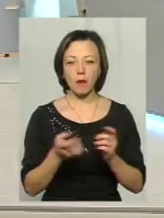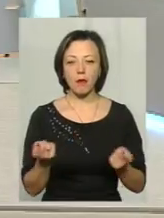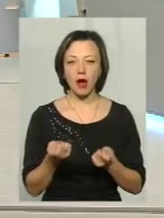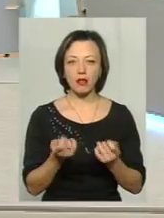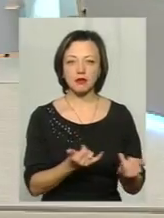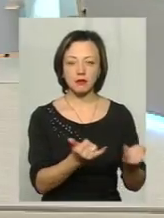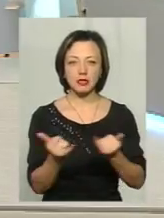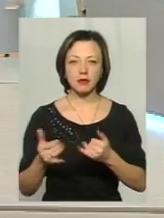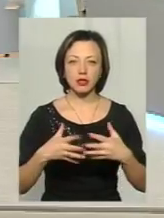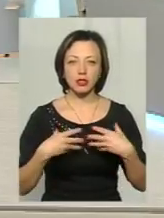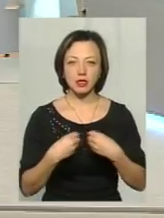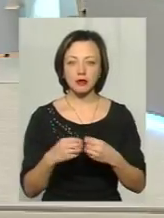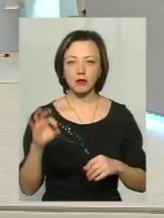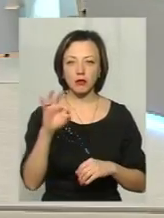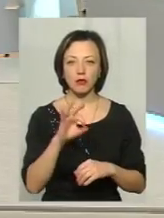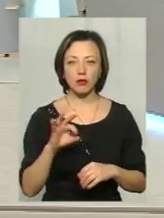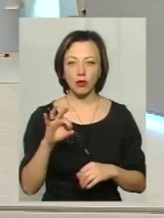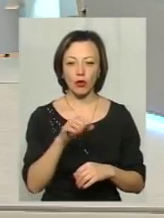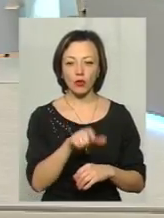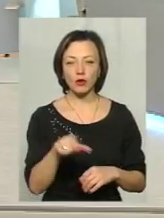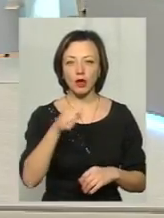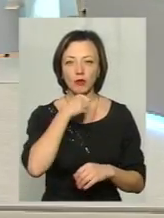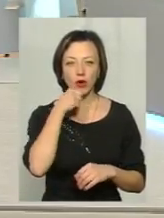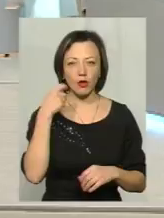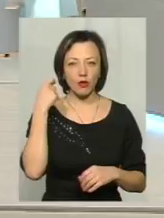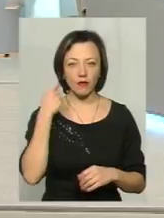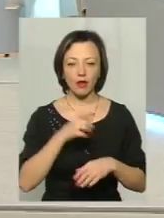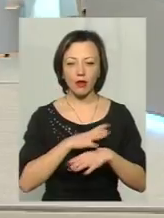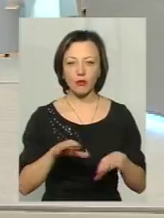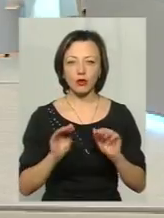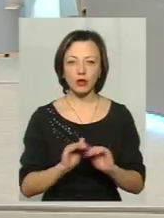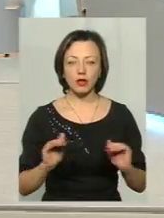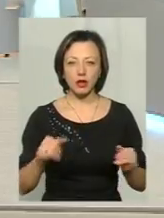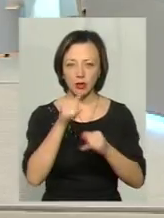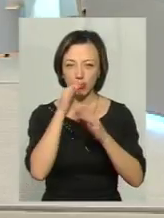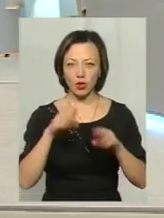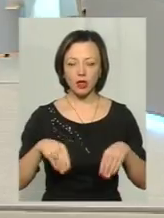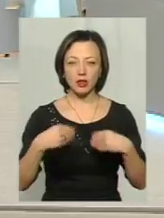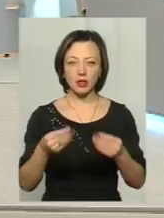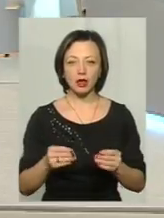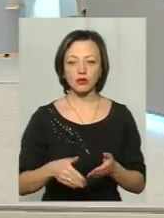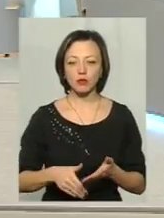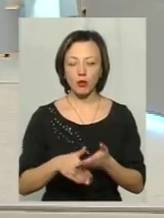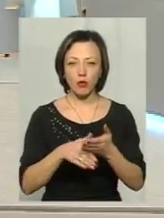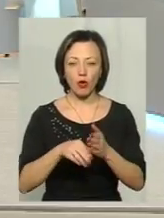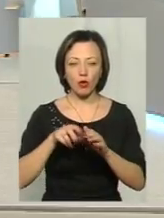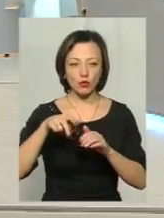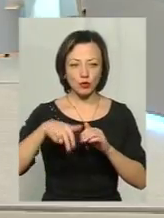малозабезпечені сім'ї, про людей похилого віку, у яких не було дітей, які не могли їм надати допомогу, спуститись